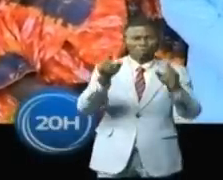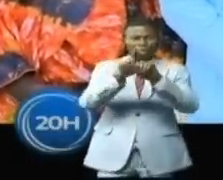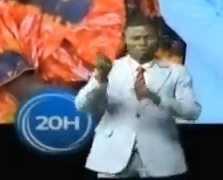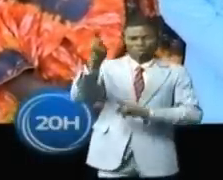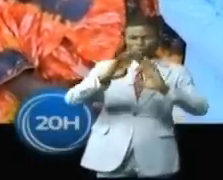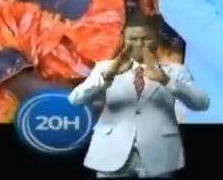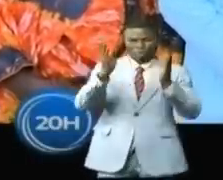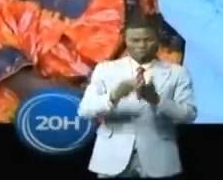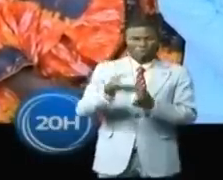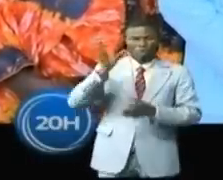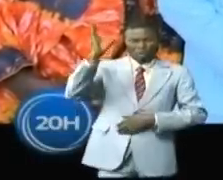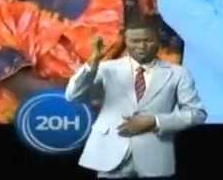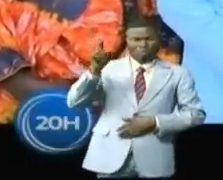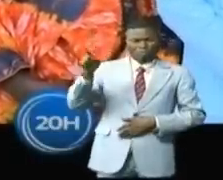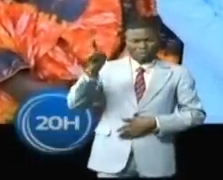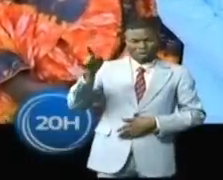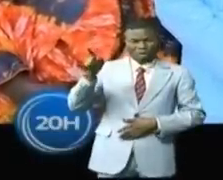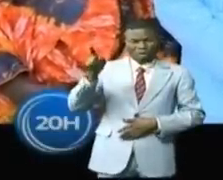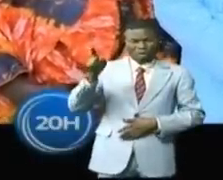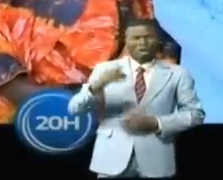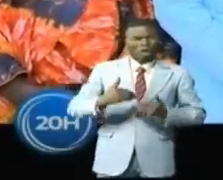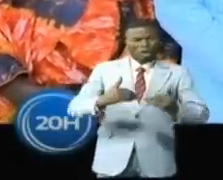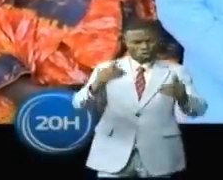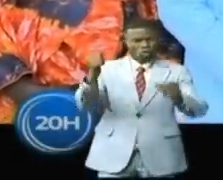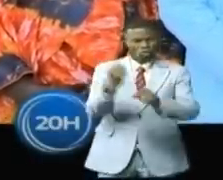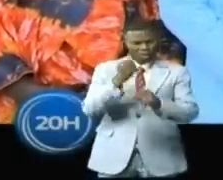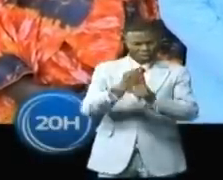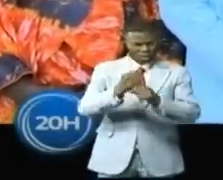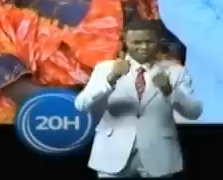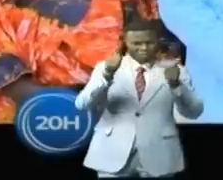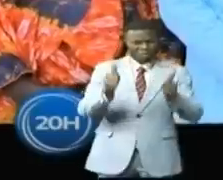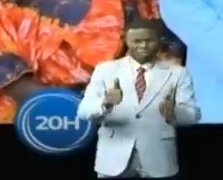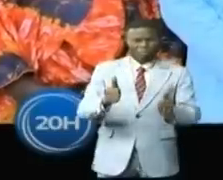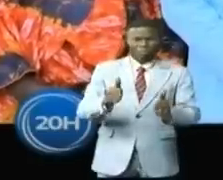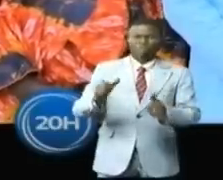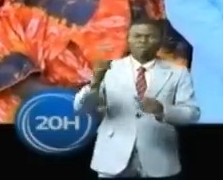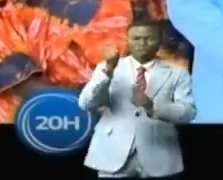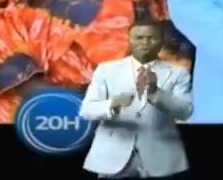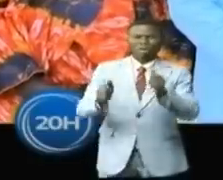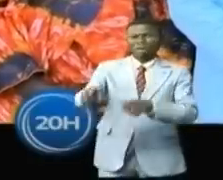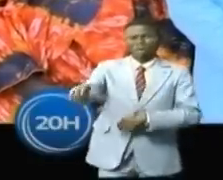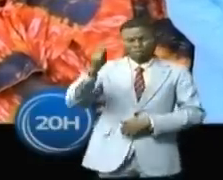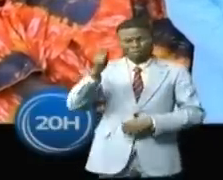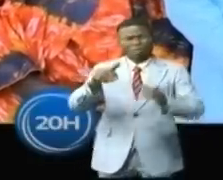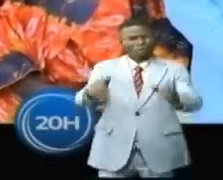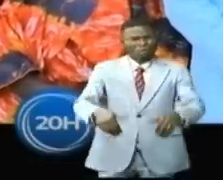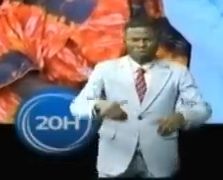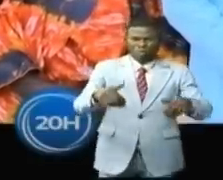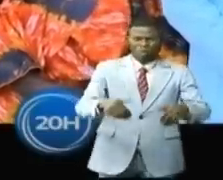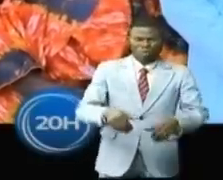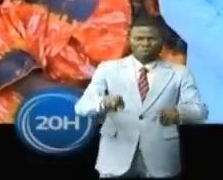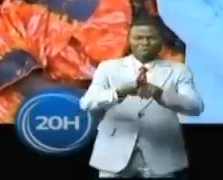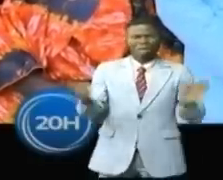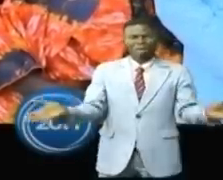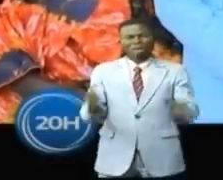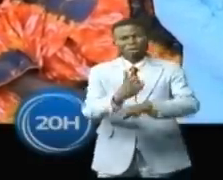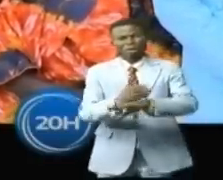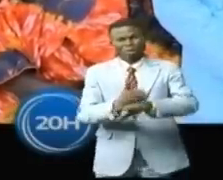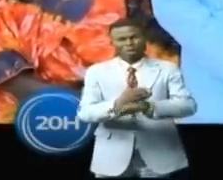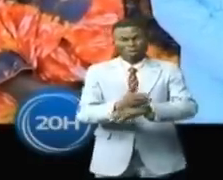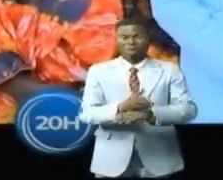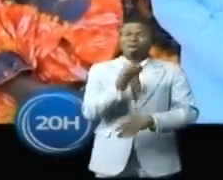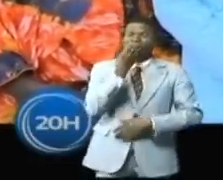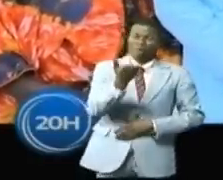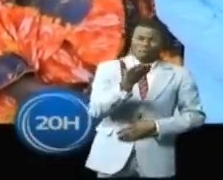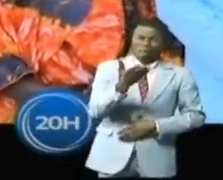population de la chefferie de Baïma Baniwagi vaquer normalement à vos occupations de pêche, d'agriculture, d'élevage. Et si jamais